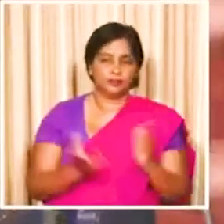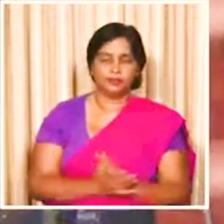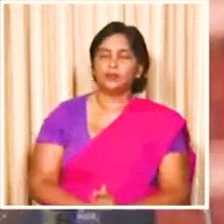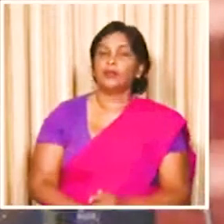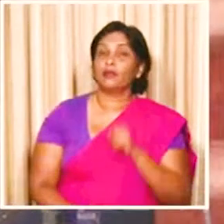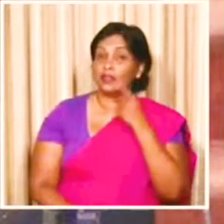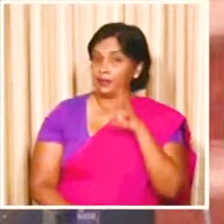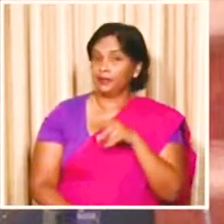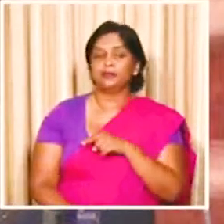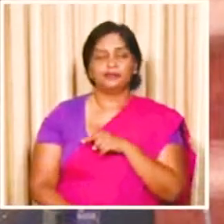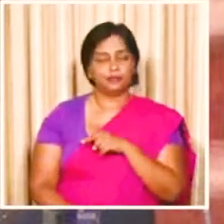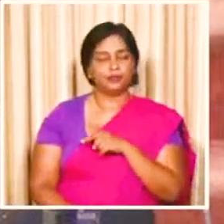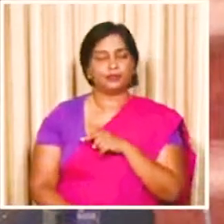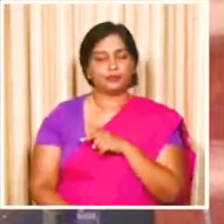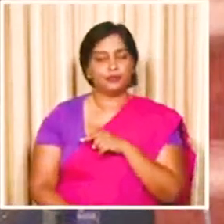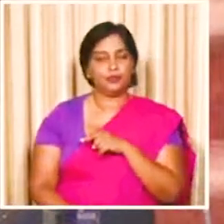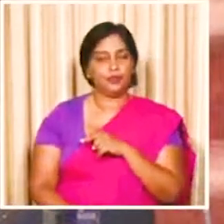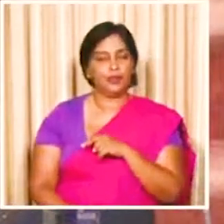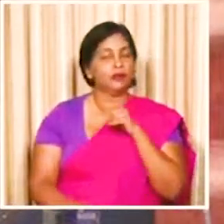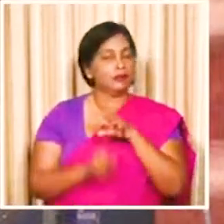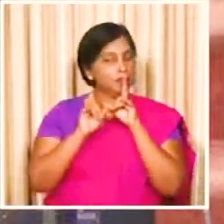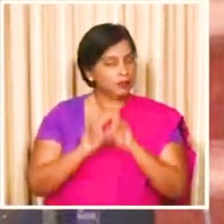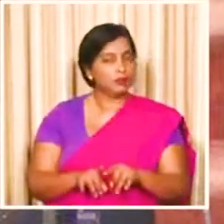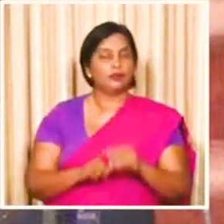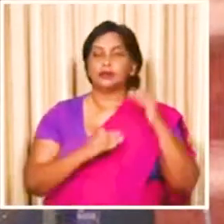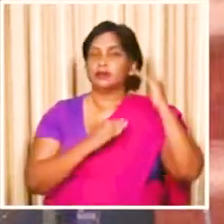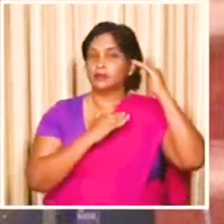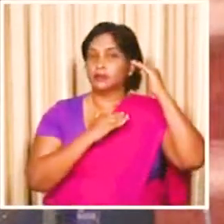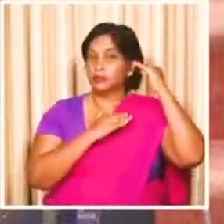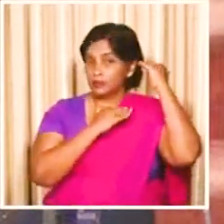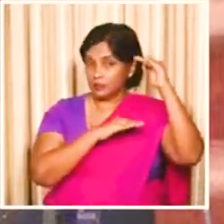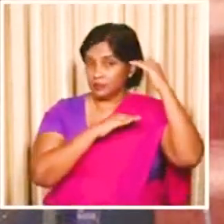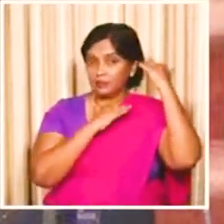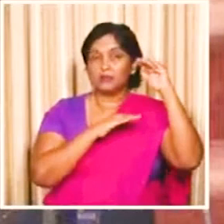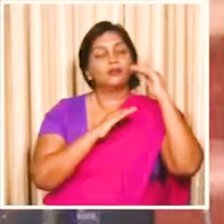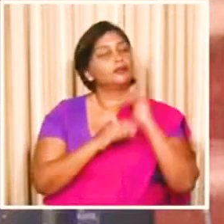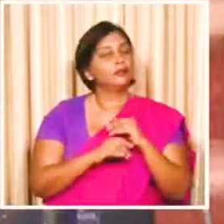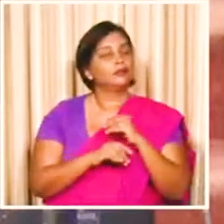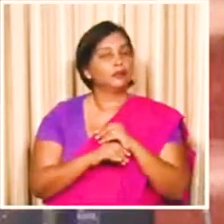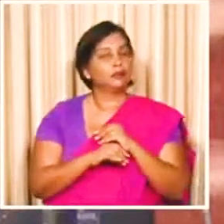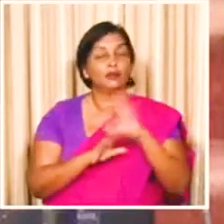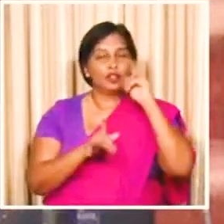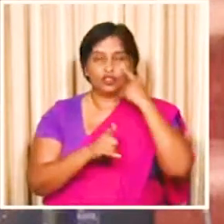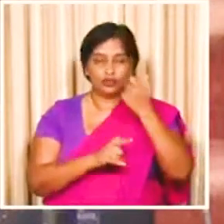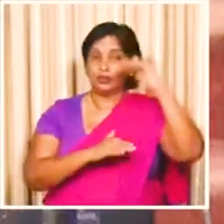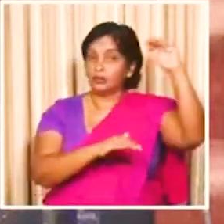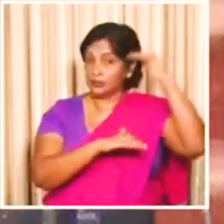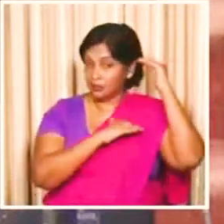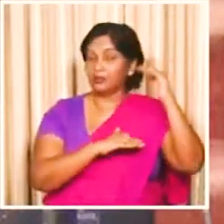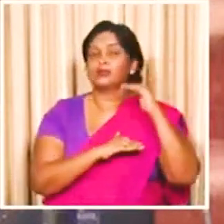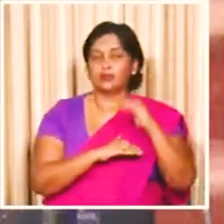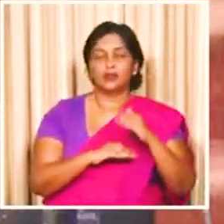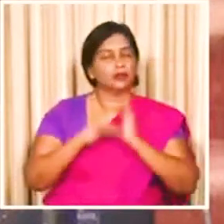செய்கின்ற வாய்ப்புகளை அரசாங்கம் உருவாக்குகிறது. அதனூடாக ஊழல் தான் பெருகி போயிருக்கிறது. தனிப்பட்ட முதலாளிமார் தான்